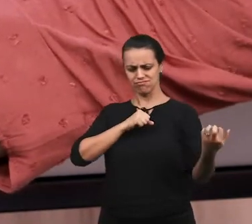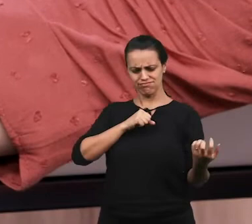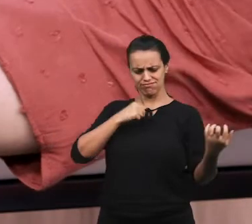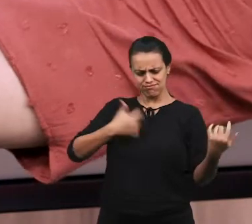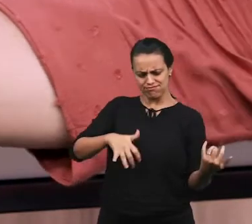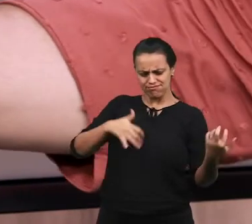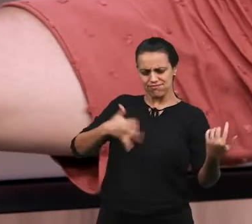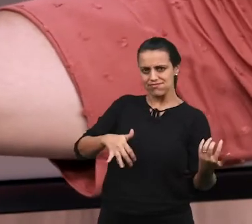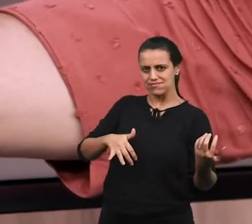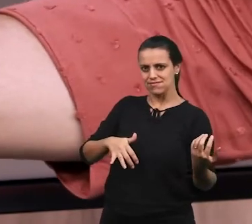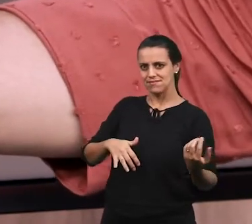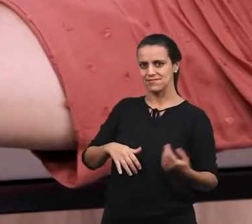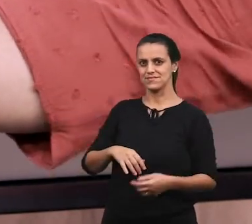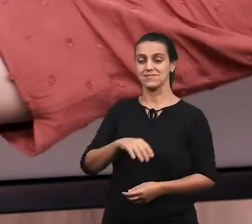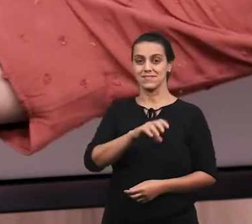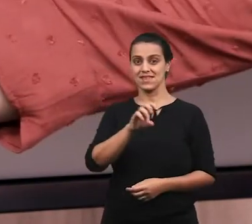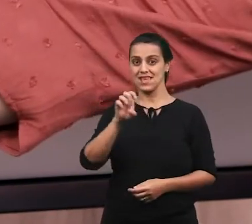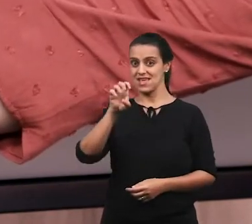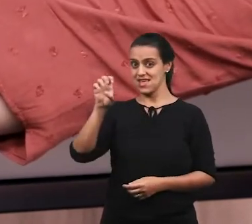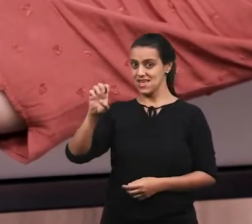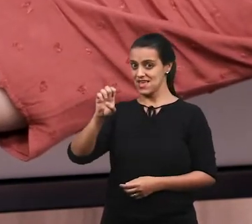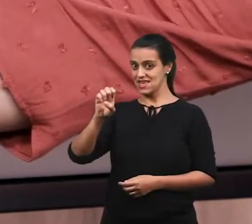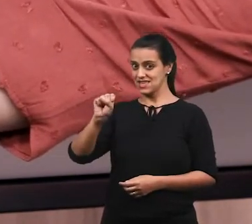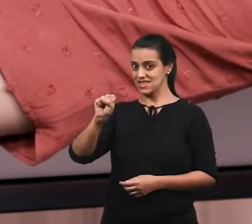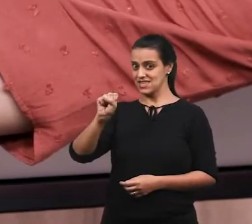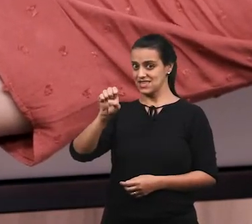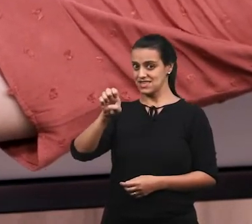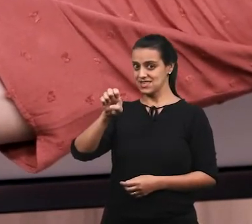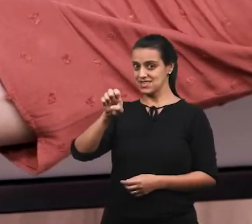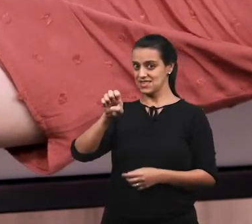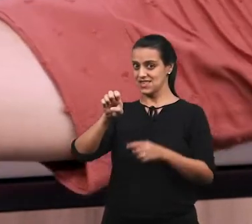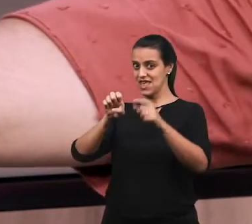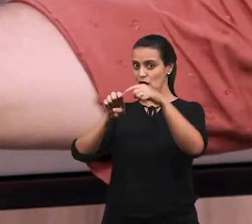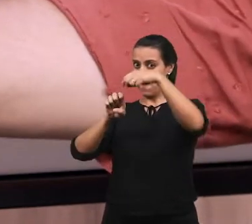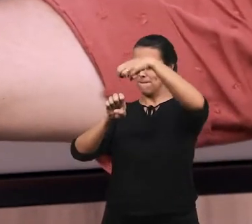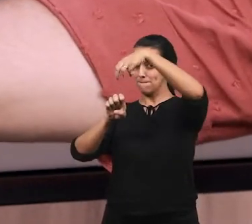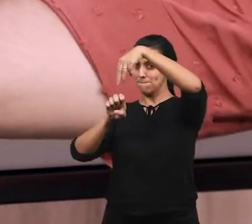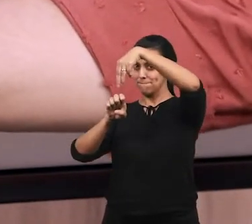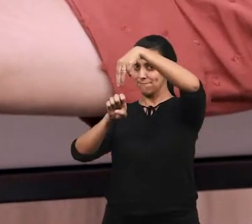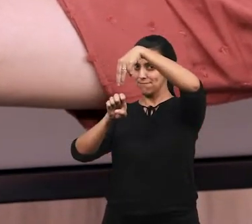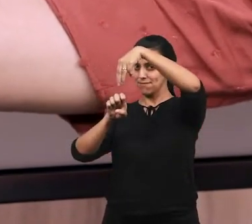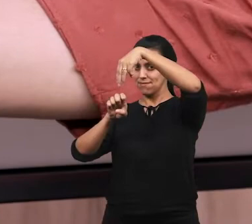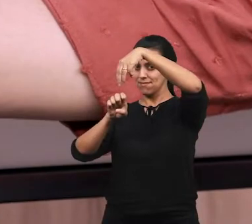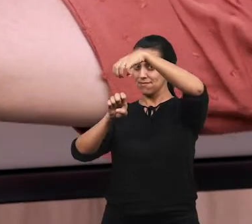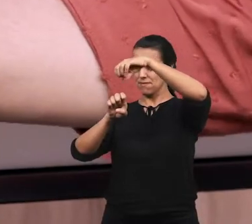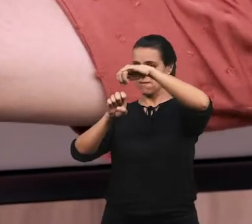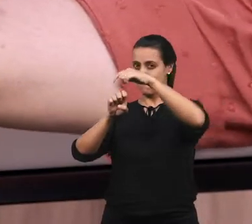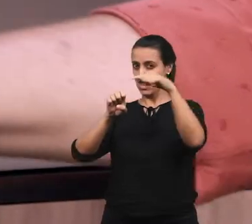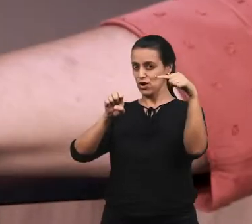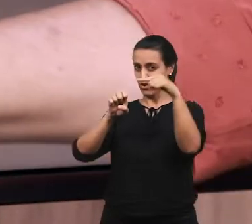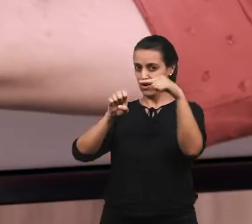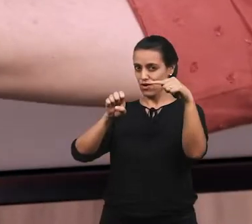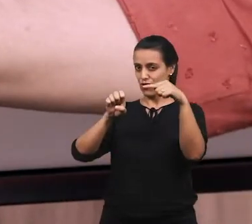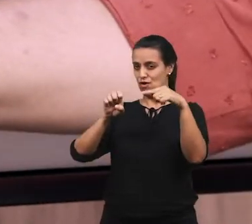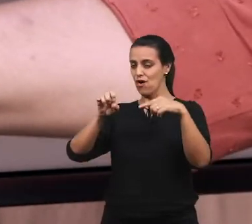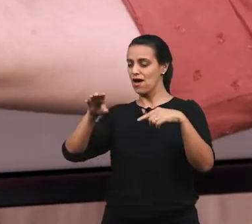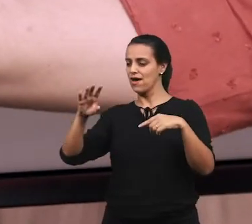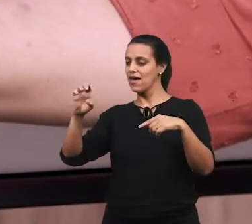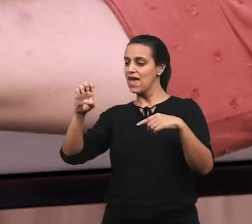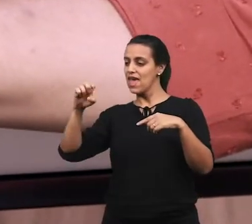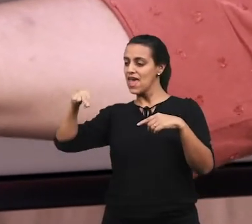ми минор, начинаем с ми минора, потом меняем на ля минор, дальше